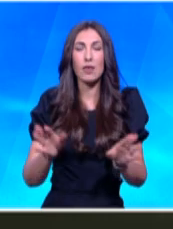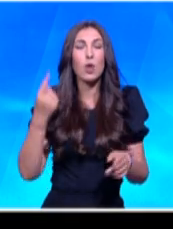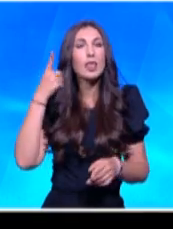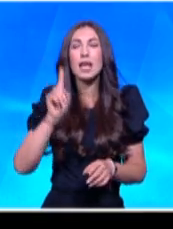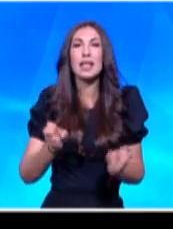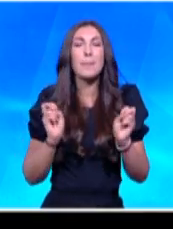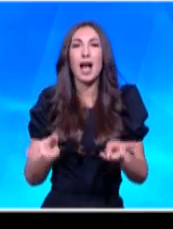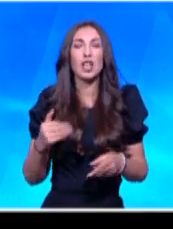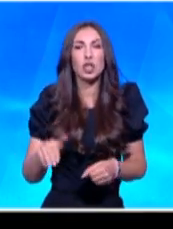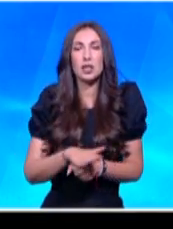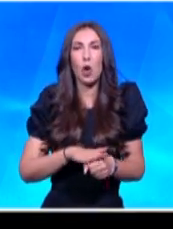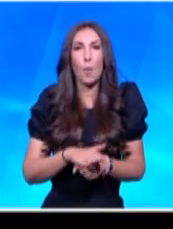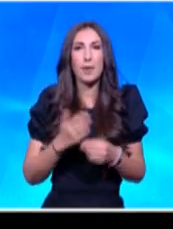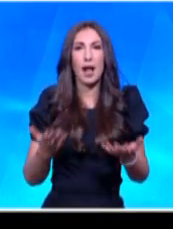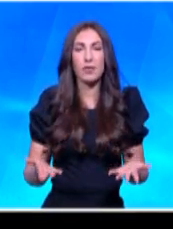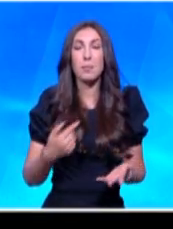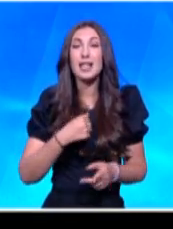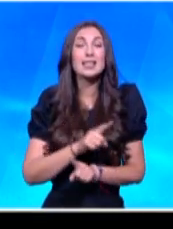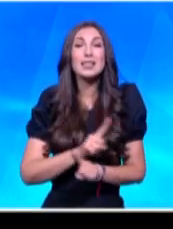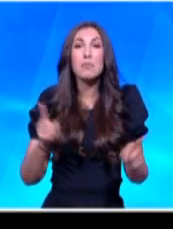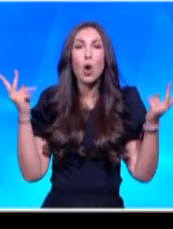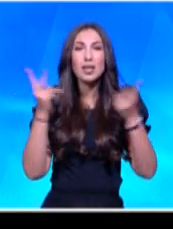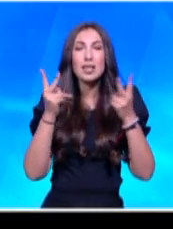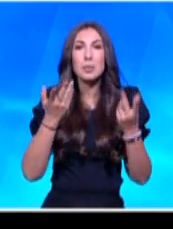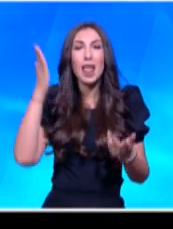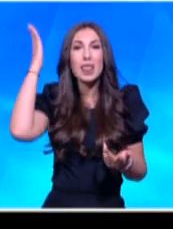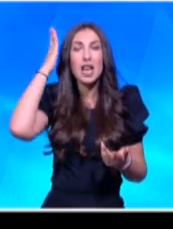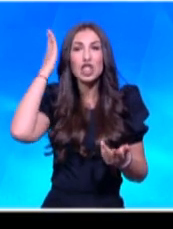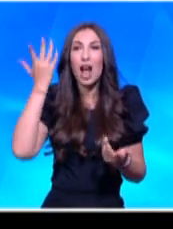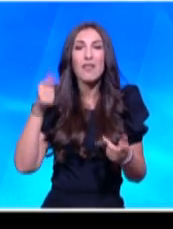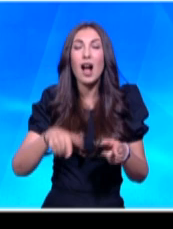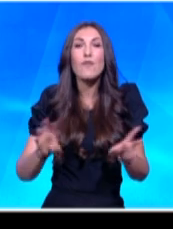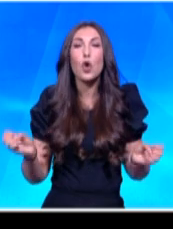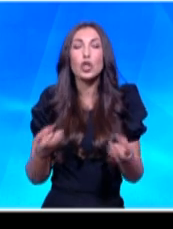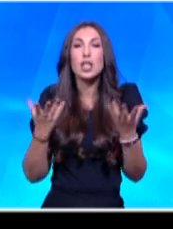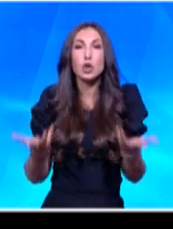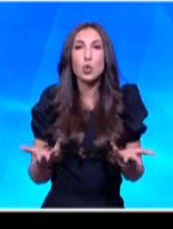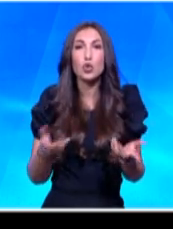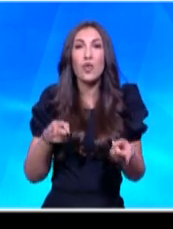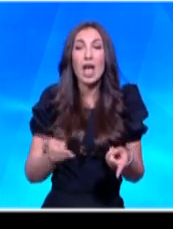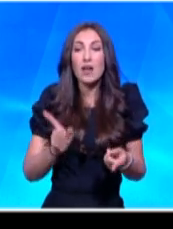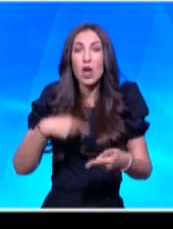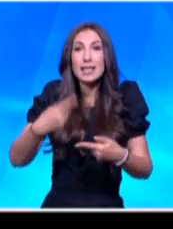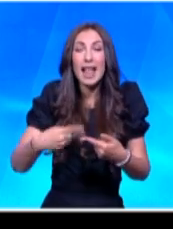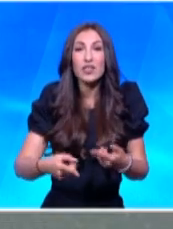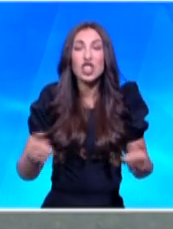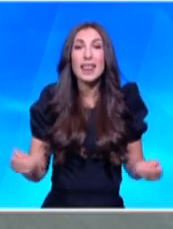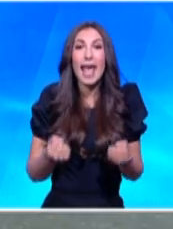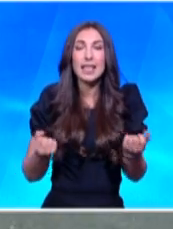оправиме. Аз не мога да разбера от държавата какво се случва и какви са последващите действия.